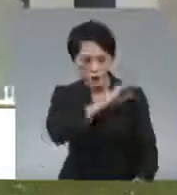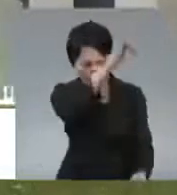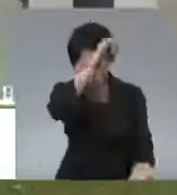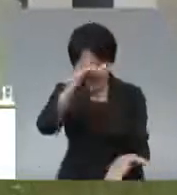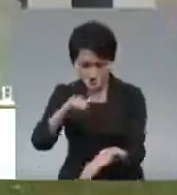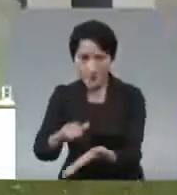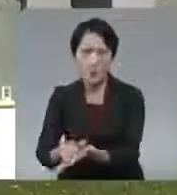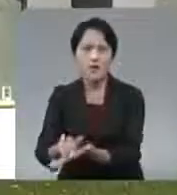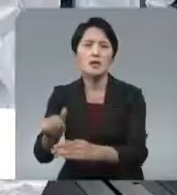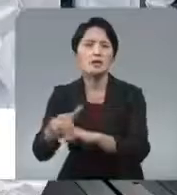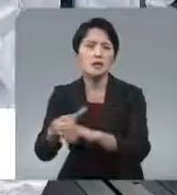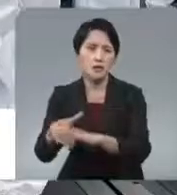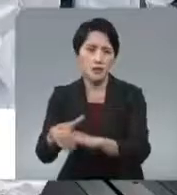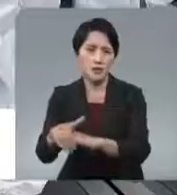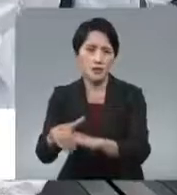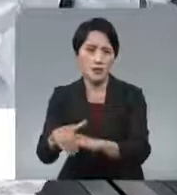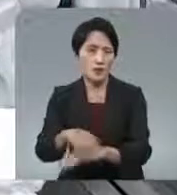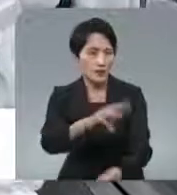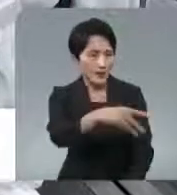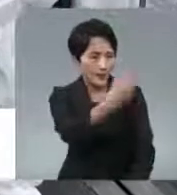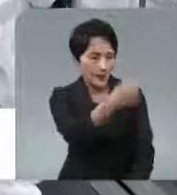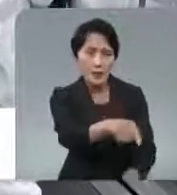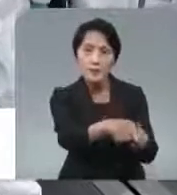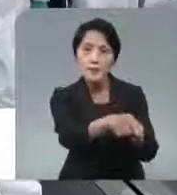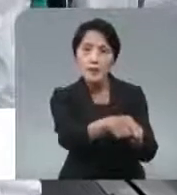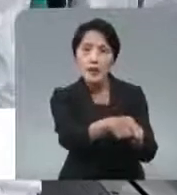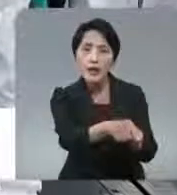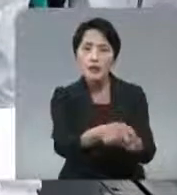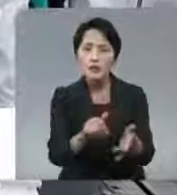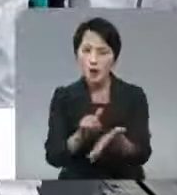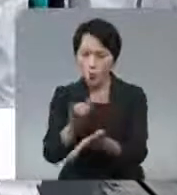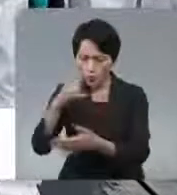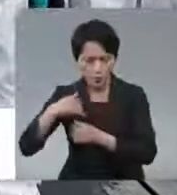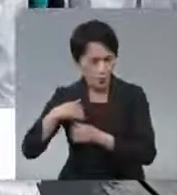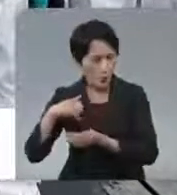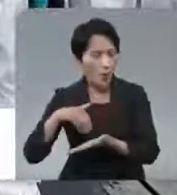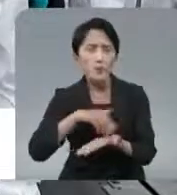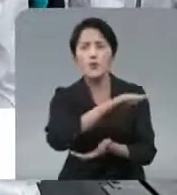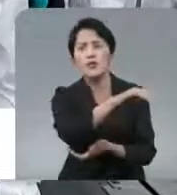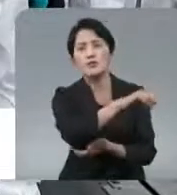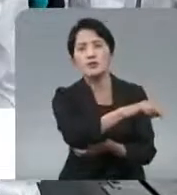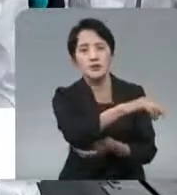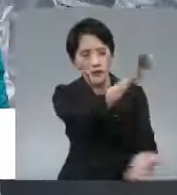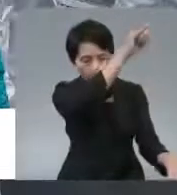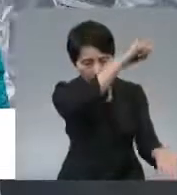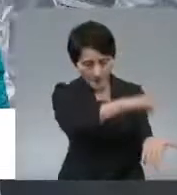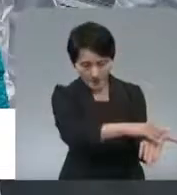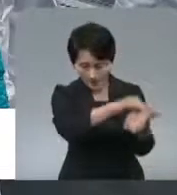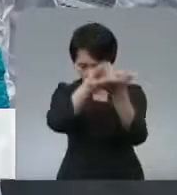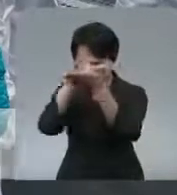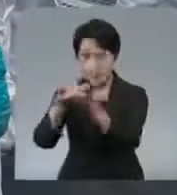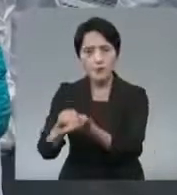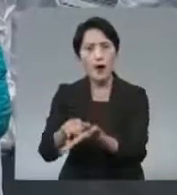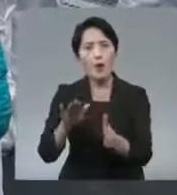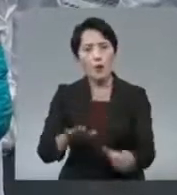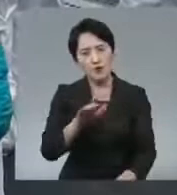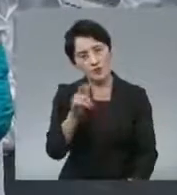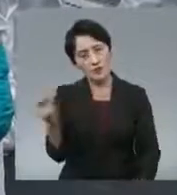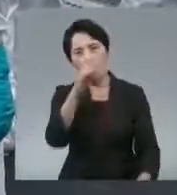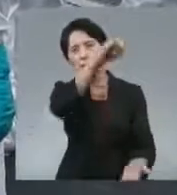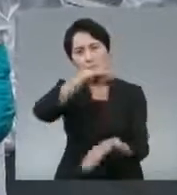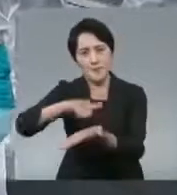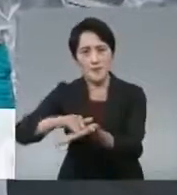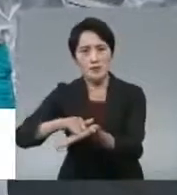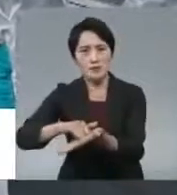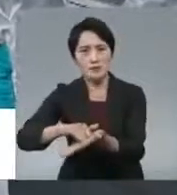20-07-2018 waktu Korea dua pesawat tanker milik Angkatan Udara Korea Selatan yang mengangkut personel militer Uni congue ini telah Lepas Landas Dari